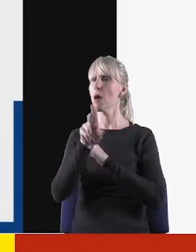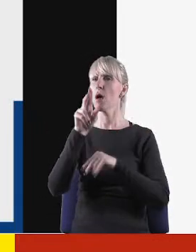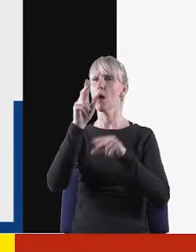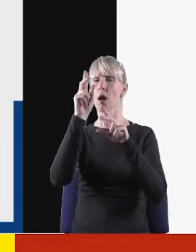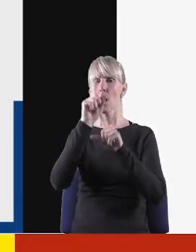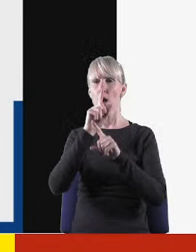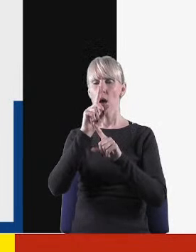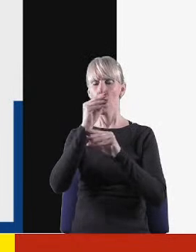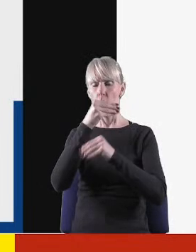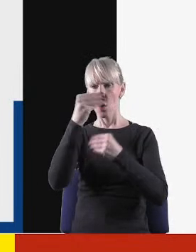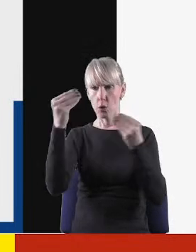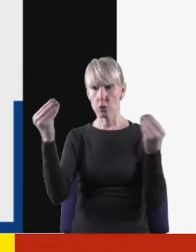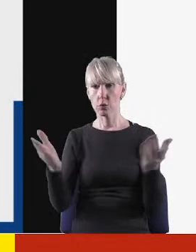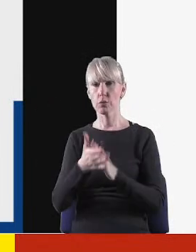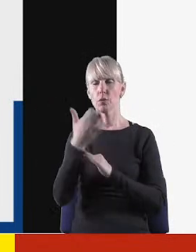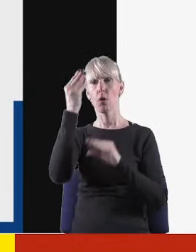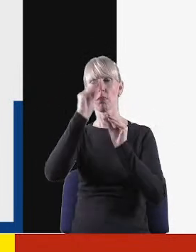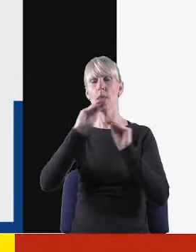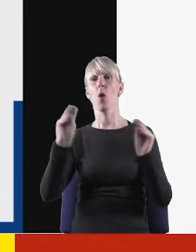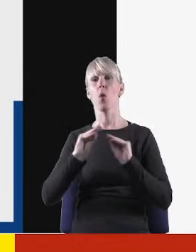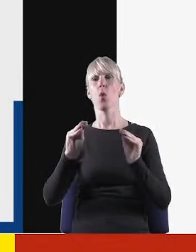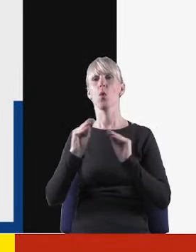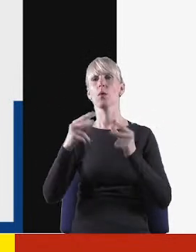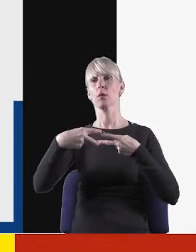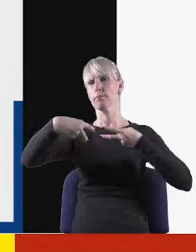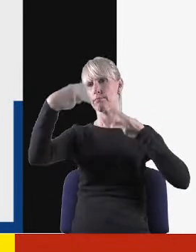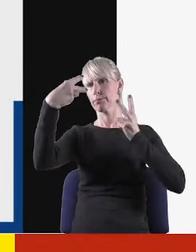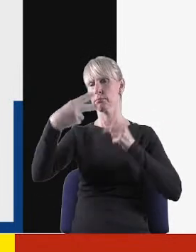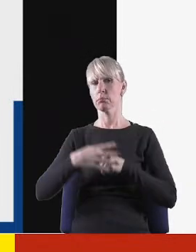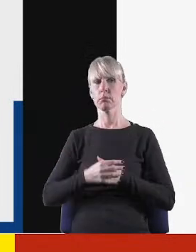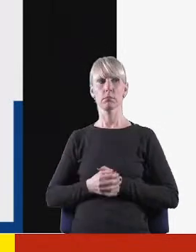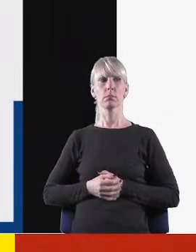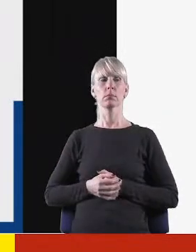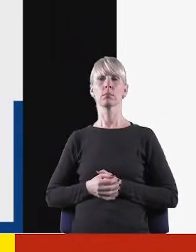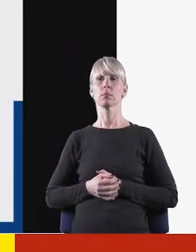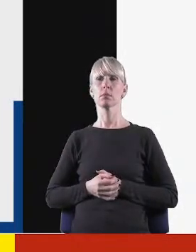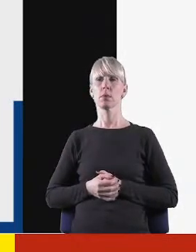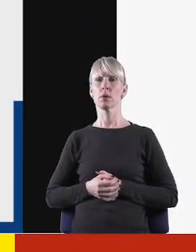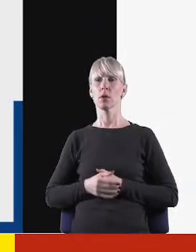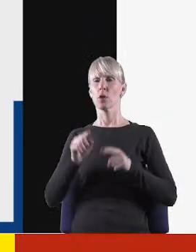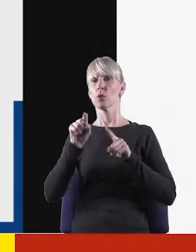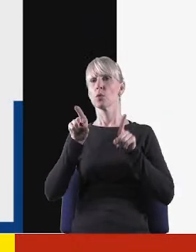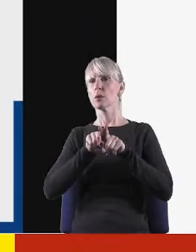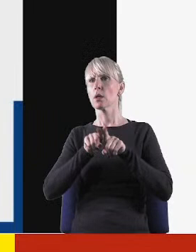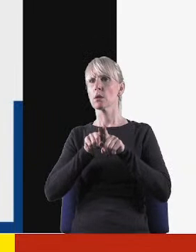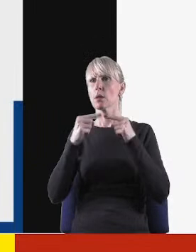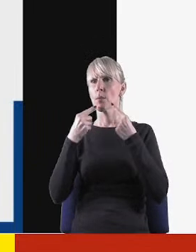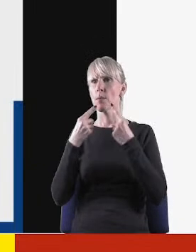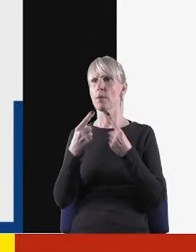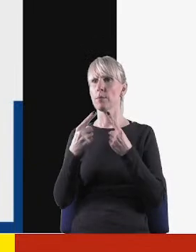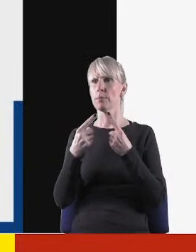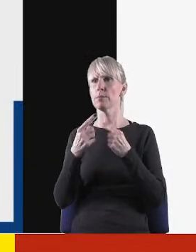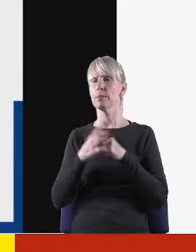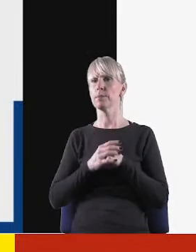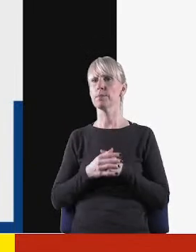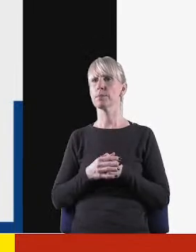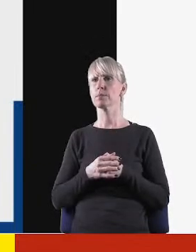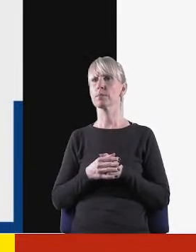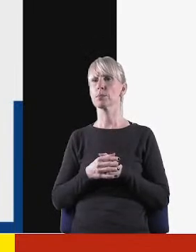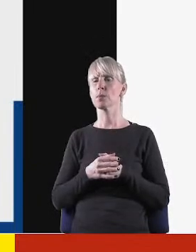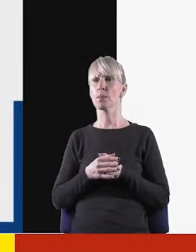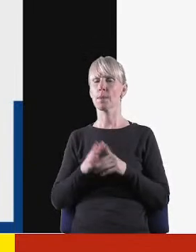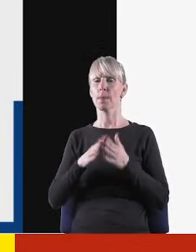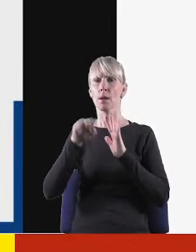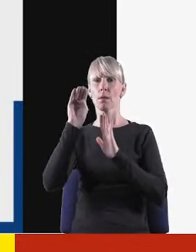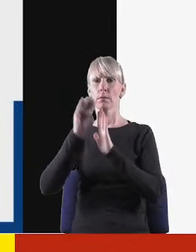nauki zdalnej. I tutaj pomniejsze kwoty, ale również zacny program prowadzony przez